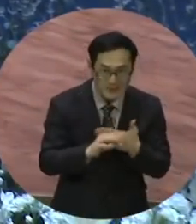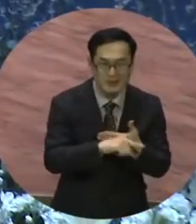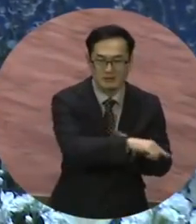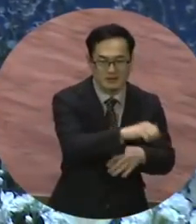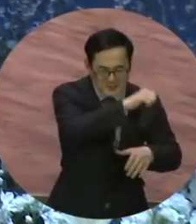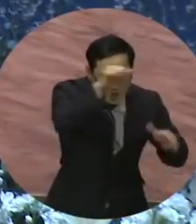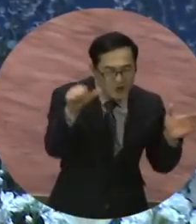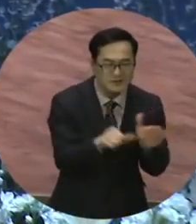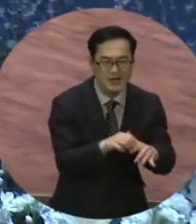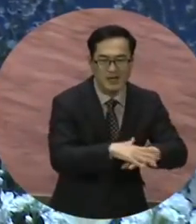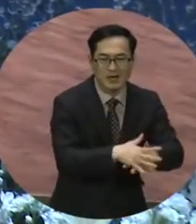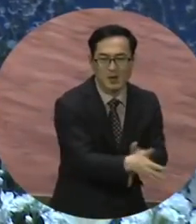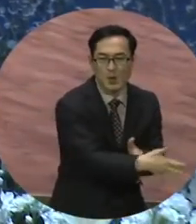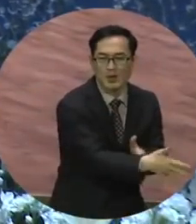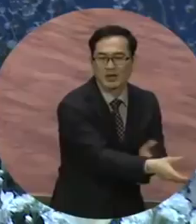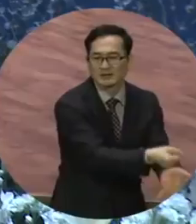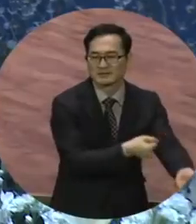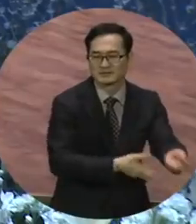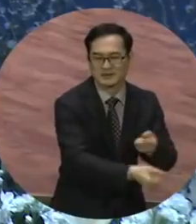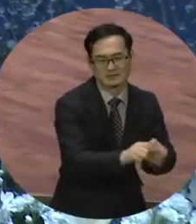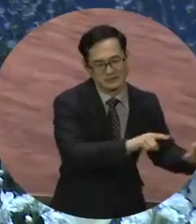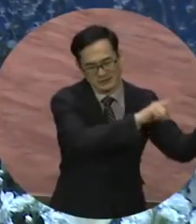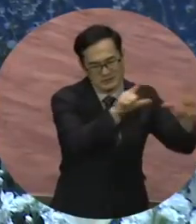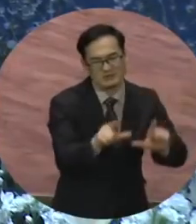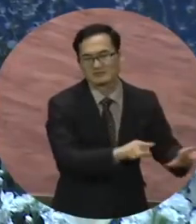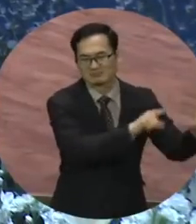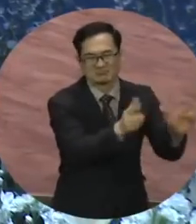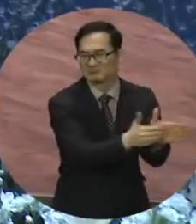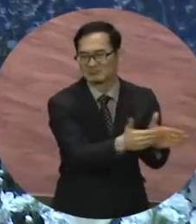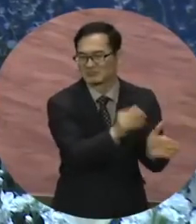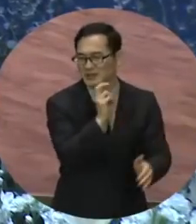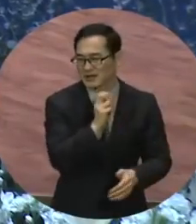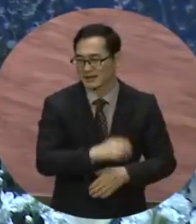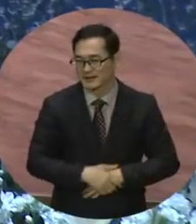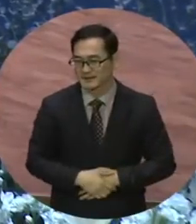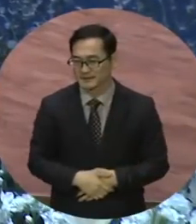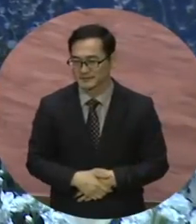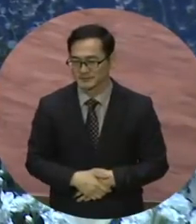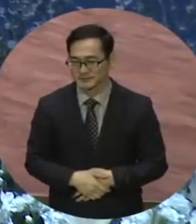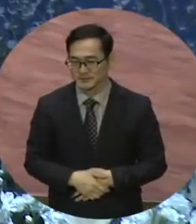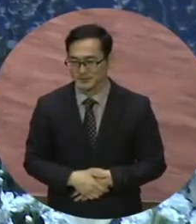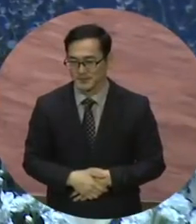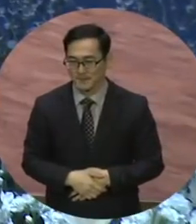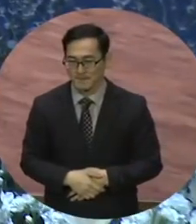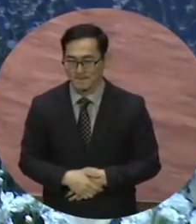잡다가 일평생 인생을 끝낼 것입니다.